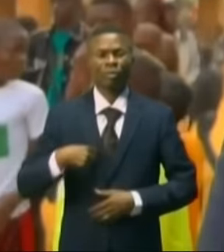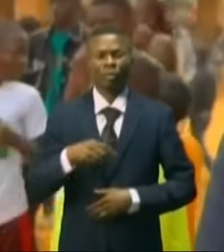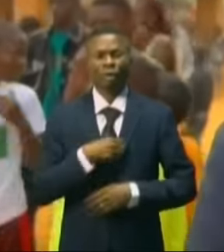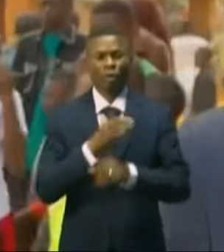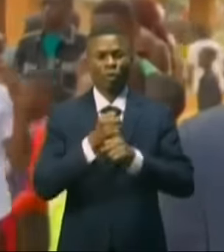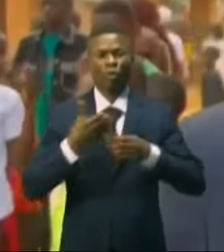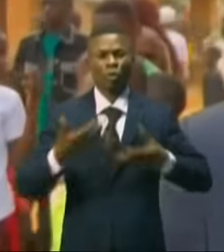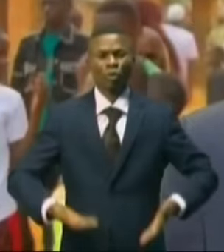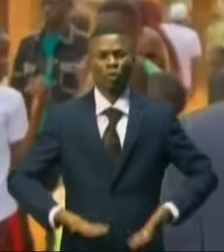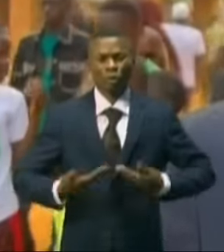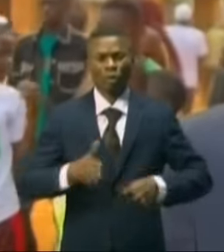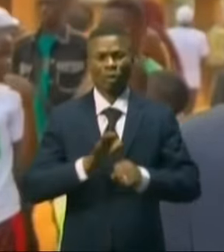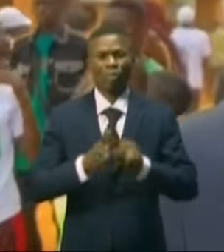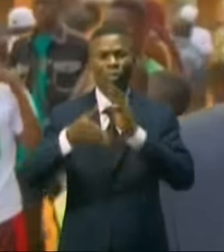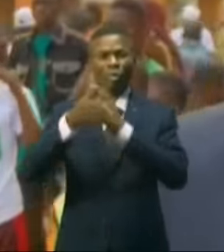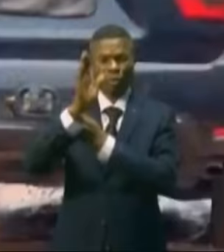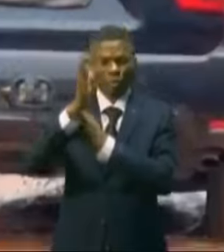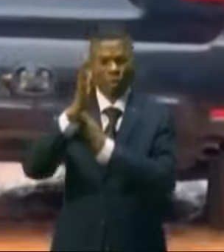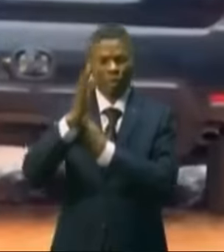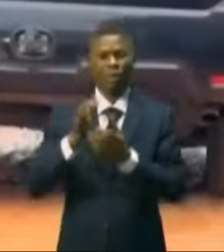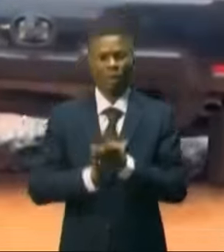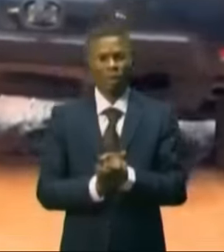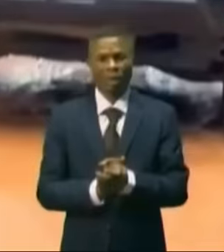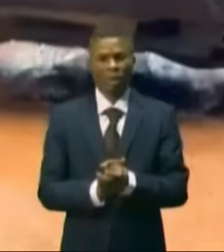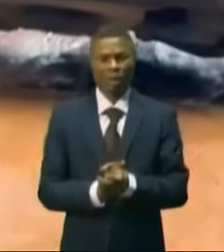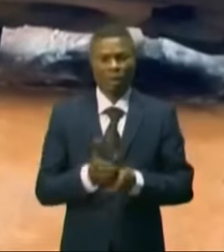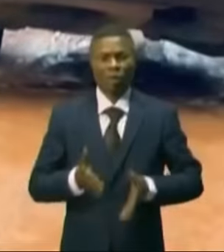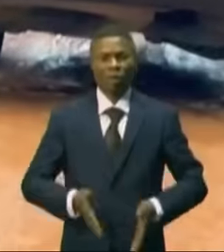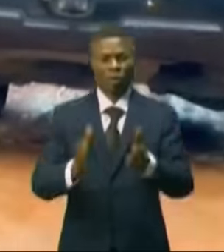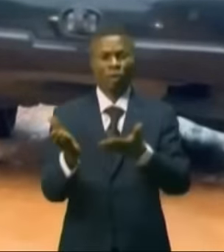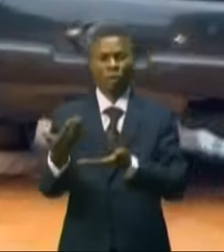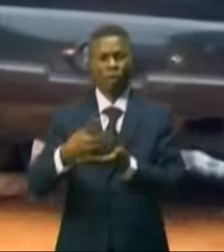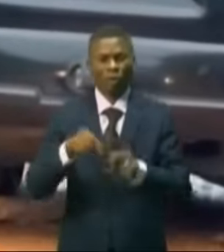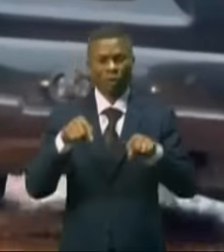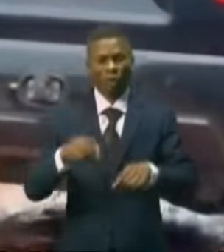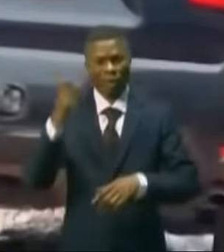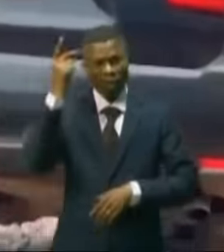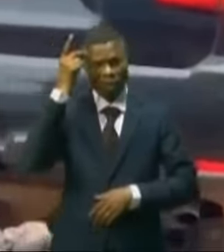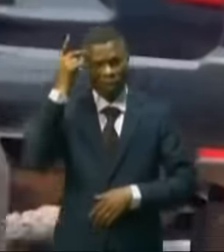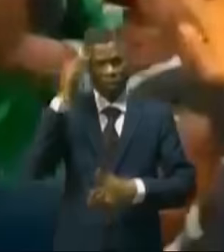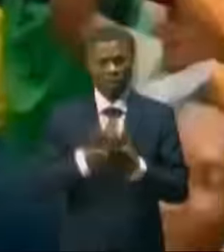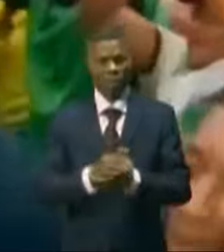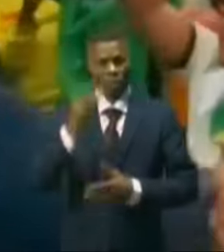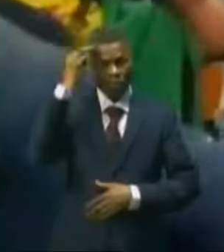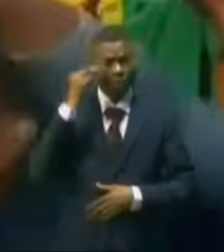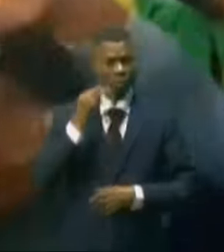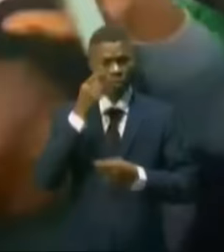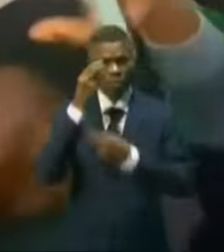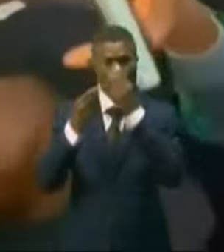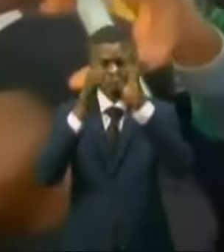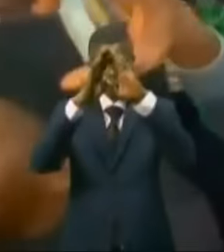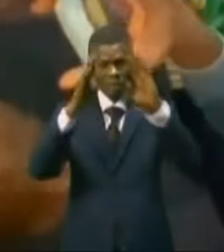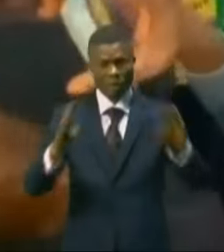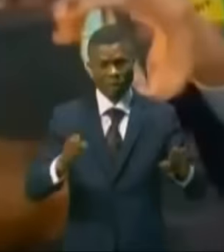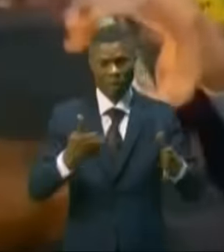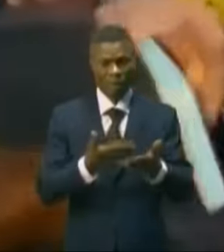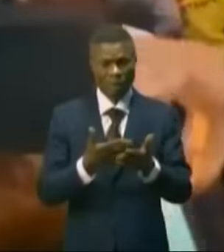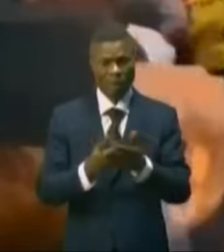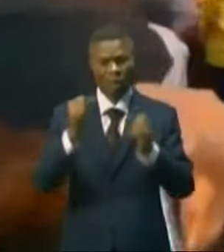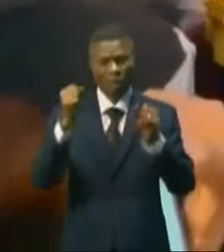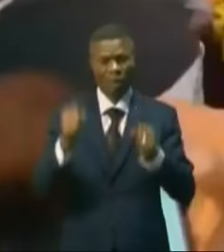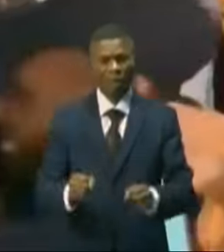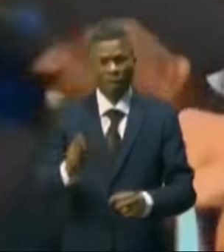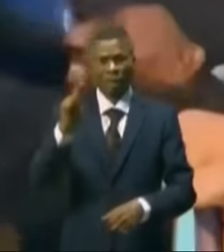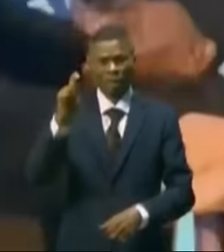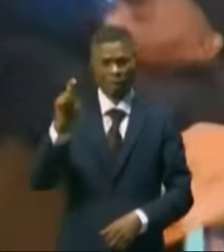rationnelle des terrains publics de l'État. Sur son chemin de retour pour Kinshasa, le ministre de l'Urbanisme et Habitat s'est arrêté à Tchela